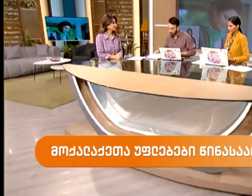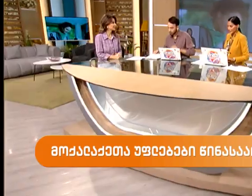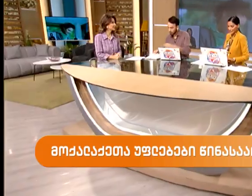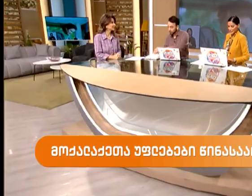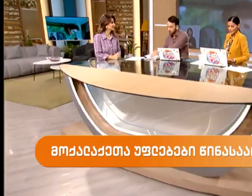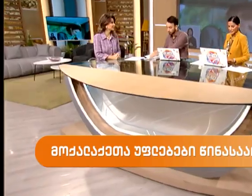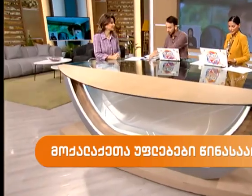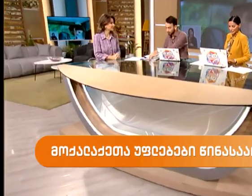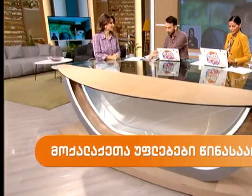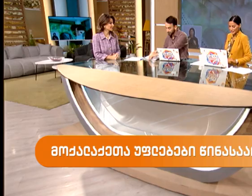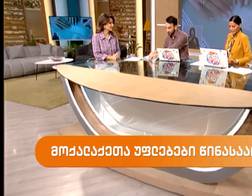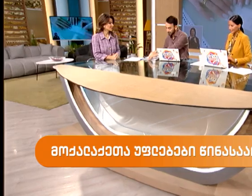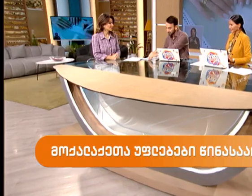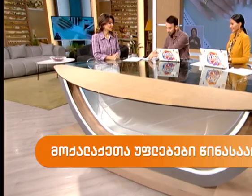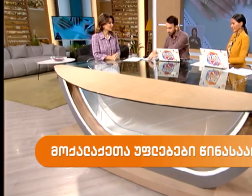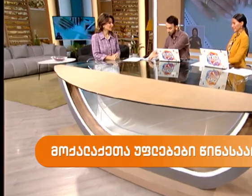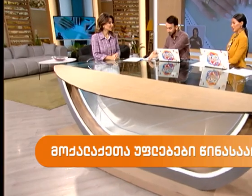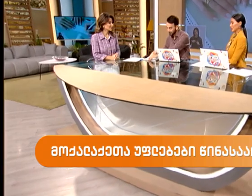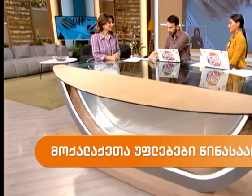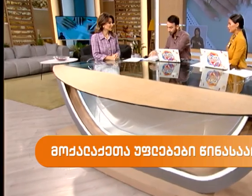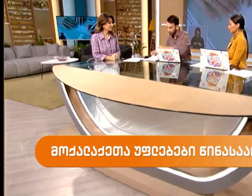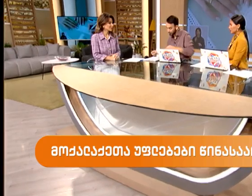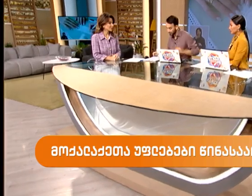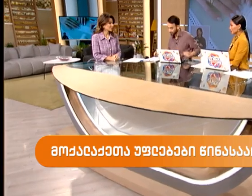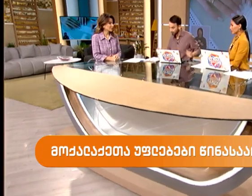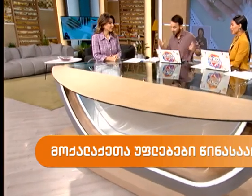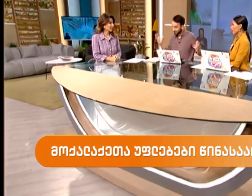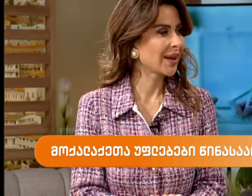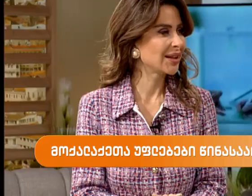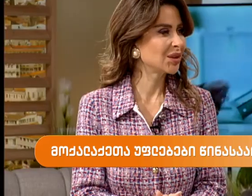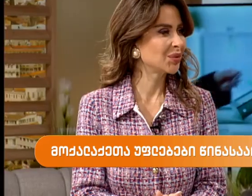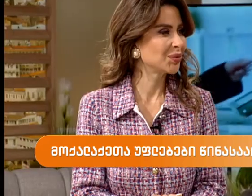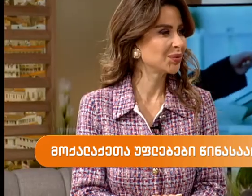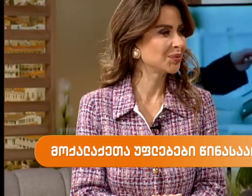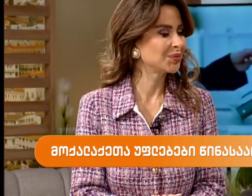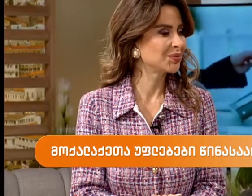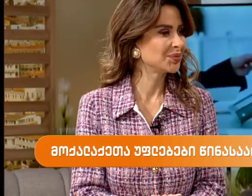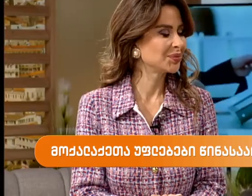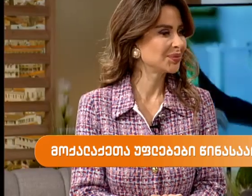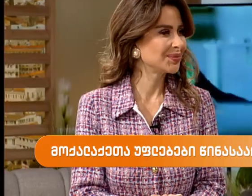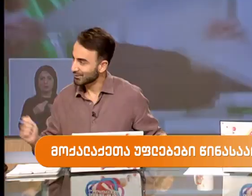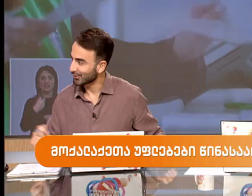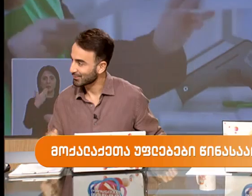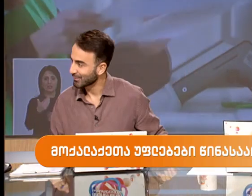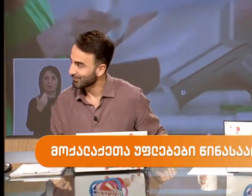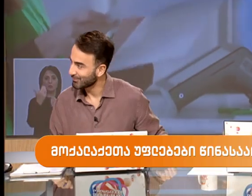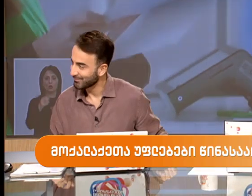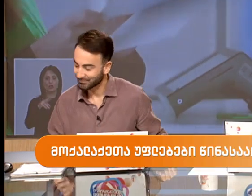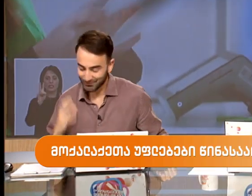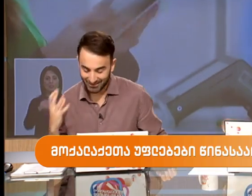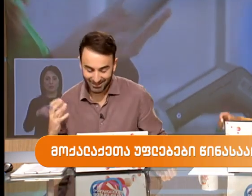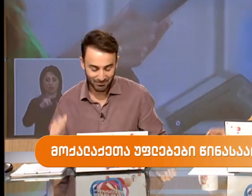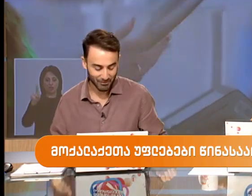აქტუალური და საინტერესო. როგორც ყოველთვის აქტუალური თემებით აი ესე შემოგვიერთდები ხოლმე მით უმეტეს რომ დგება დრო ჩვენი მოქალაქეობრივი